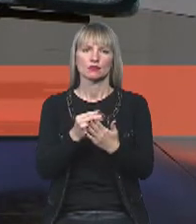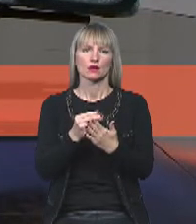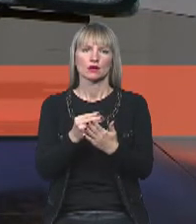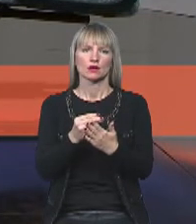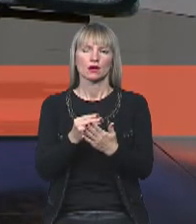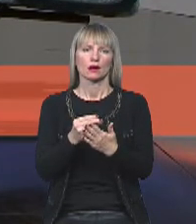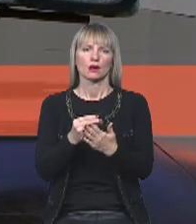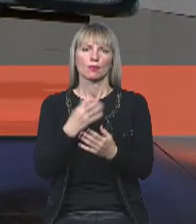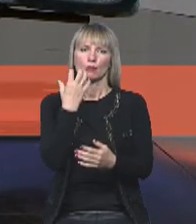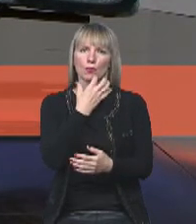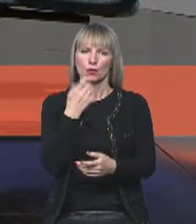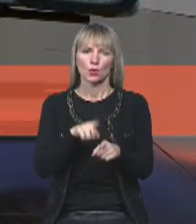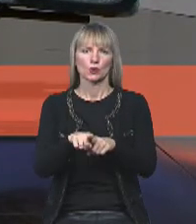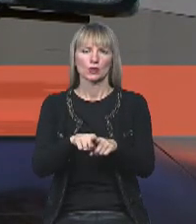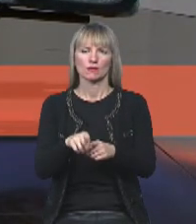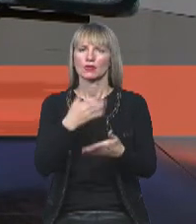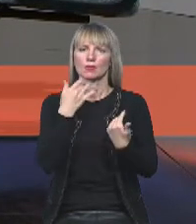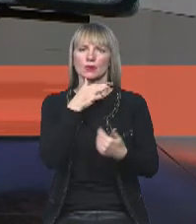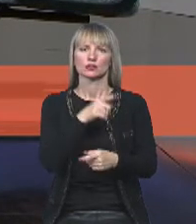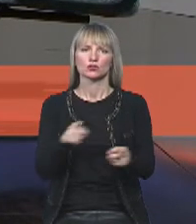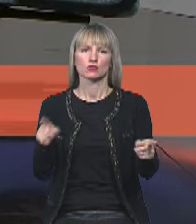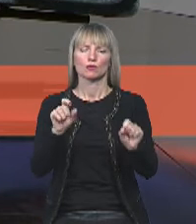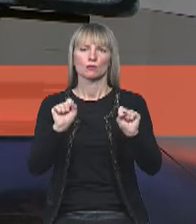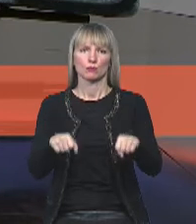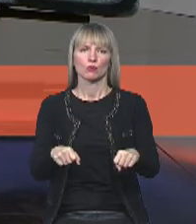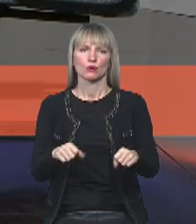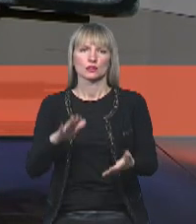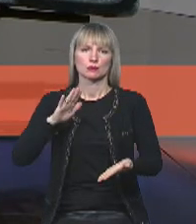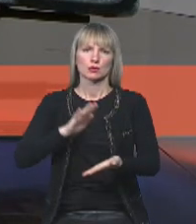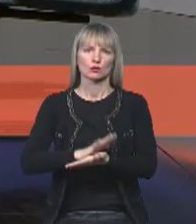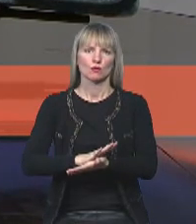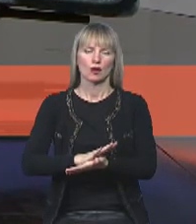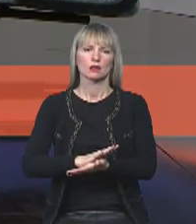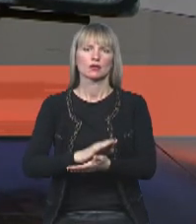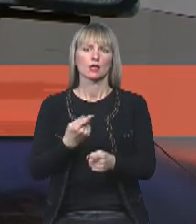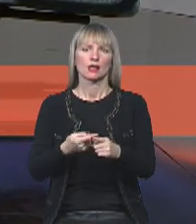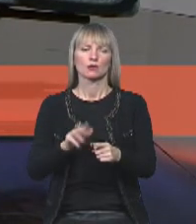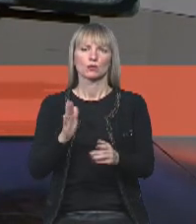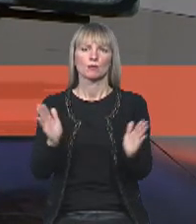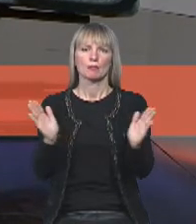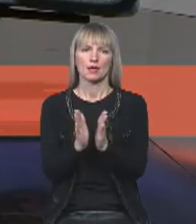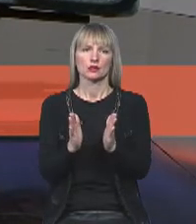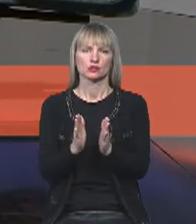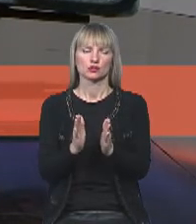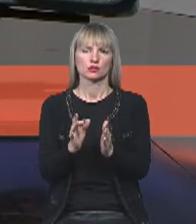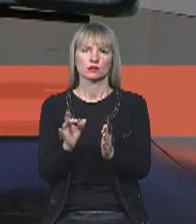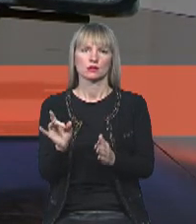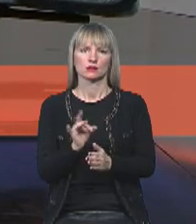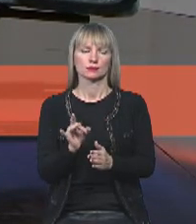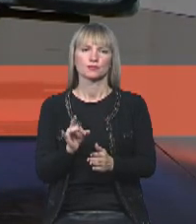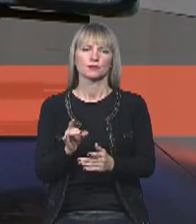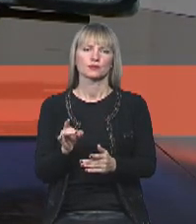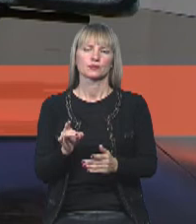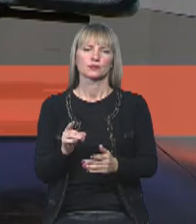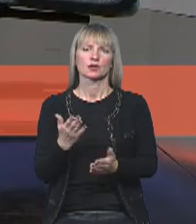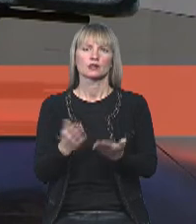огірків, помідорів, то або немає її часу, то вона може спресувати, і це вже буде це вже менше буде до... кількості. Або